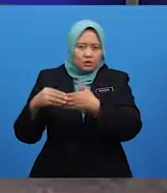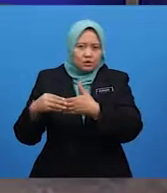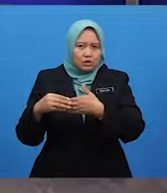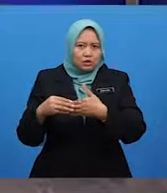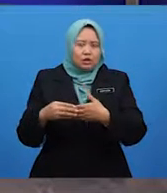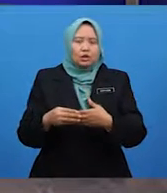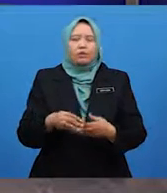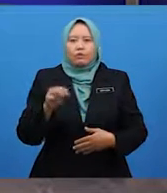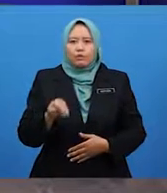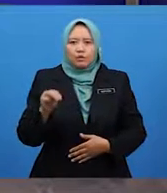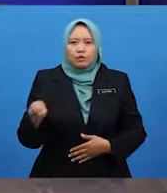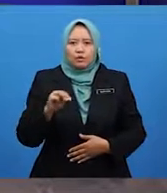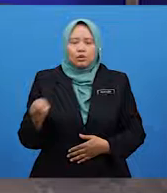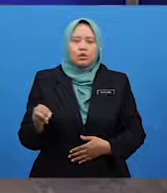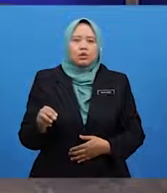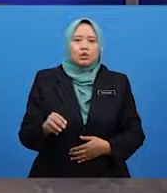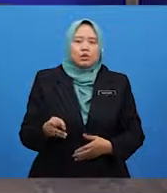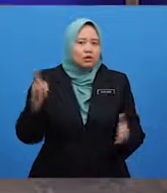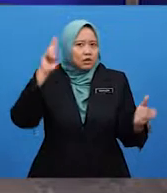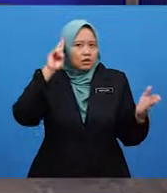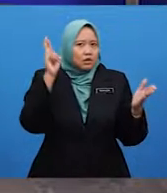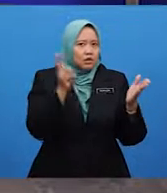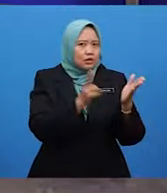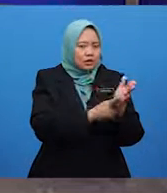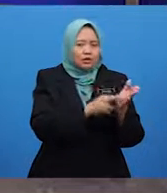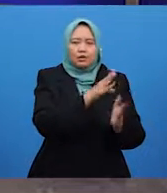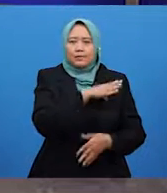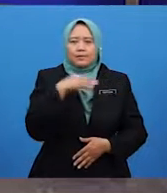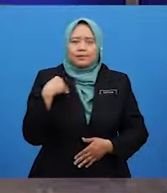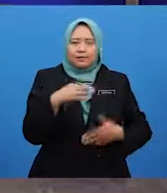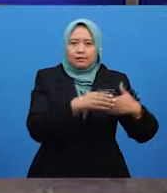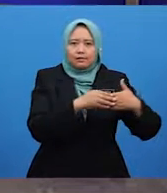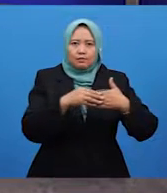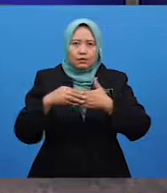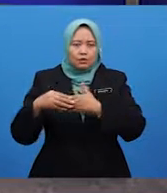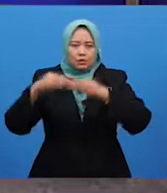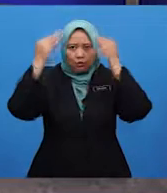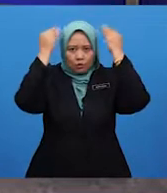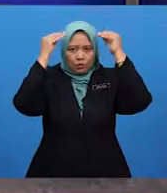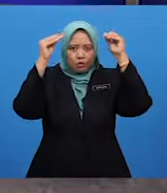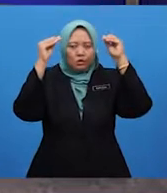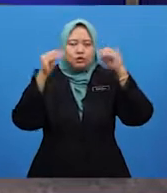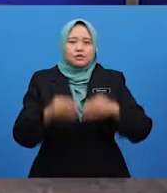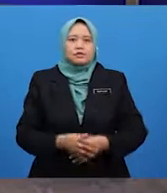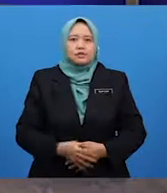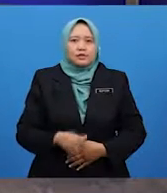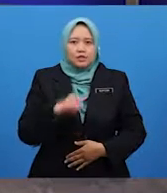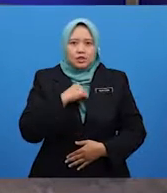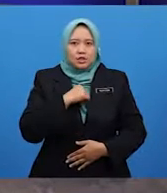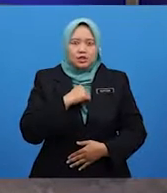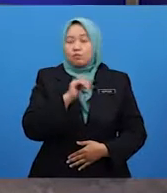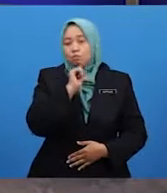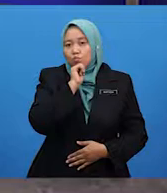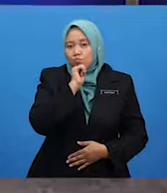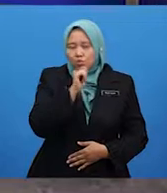kerja direkodkan dan mereka dapat dibimbing oleh guru seni visual mereka secara sendiri. Betul. Maksudnya bukan mereka hanya sekadar